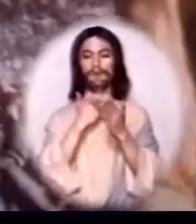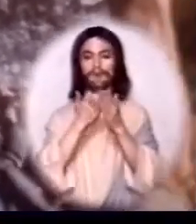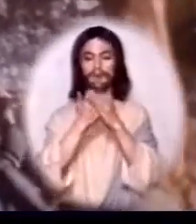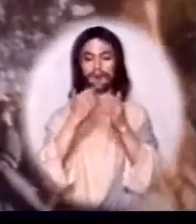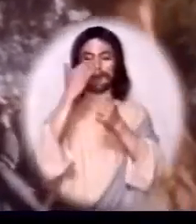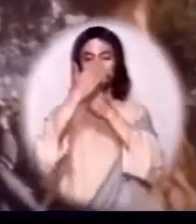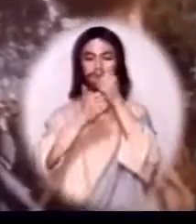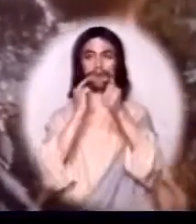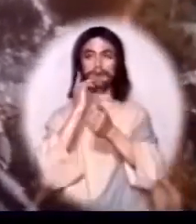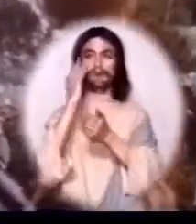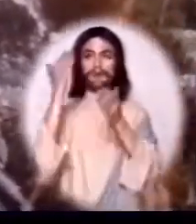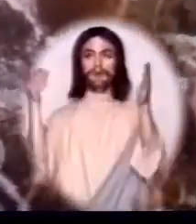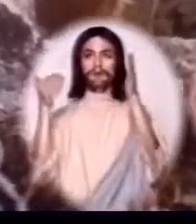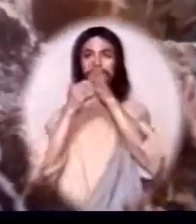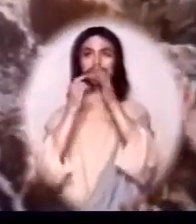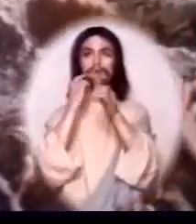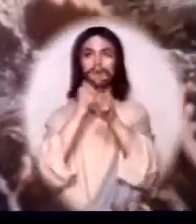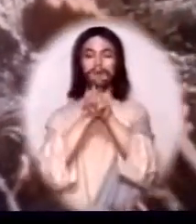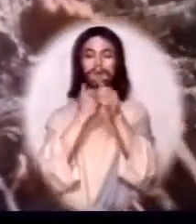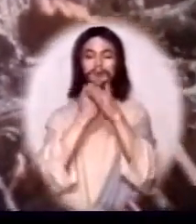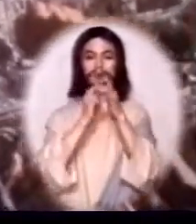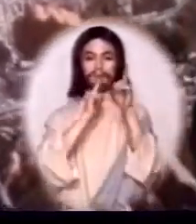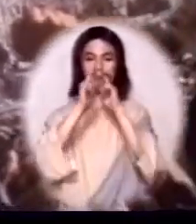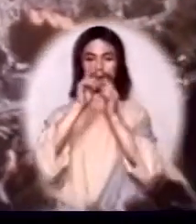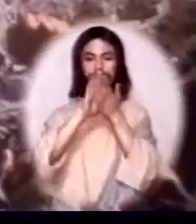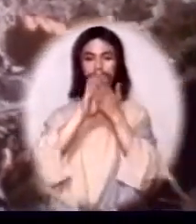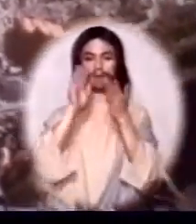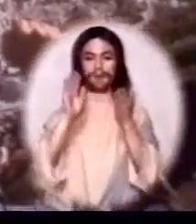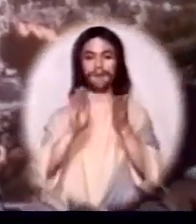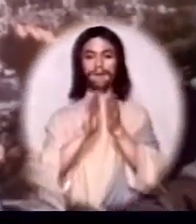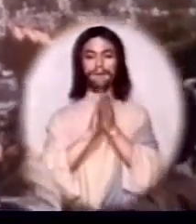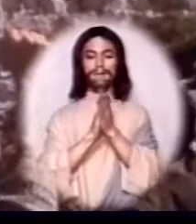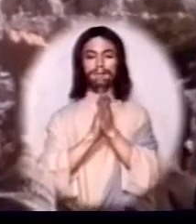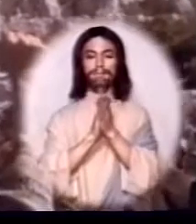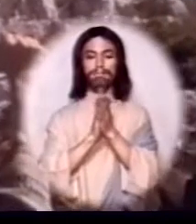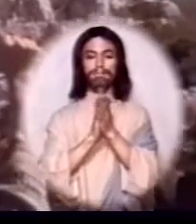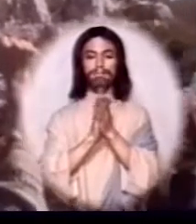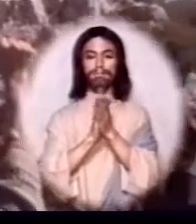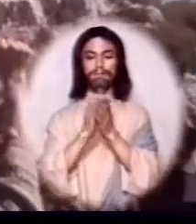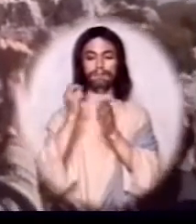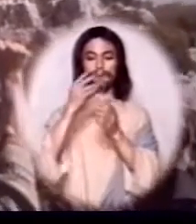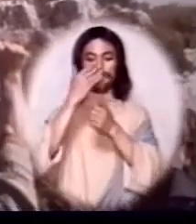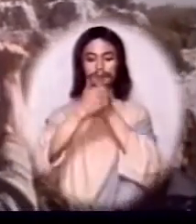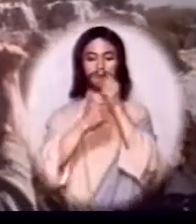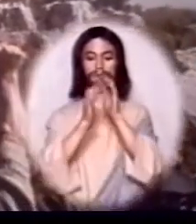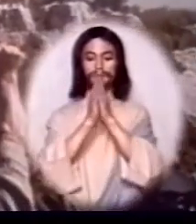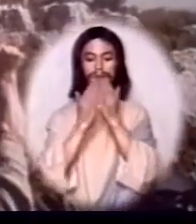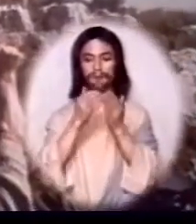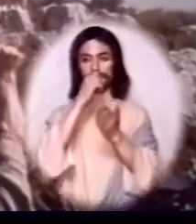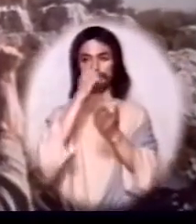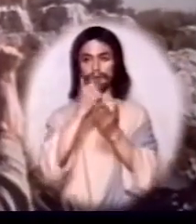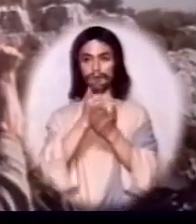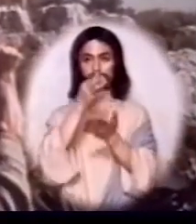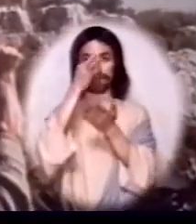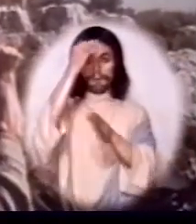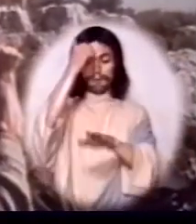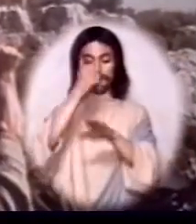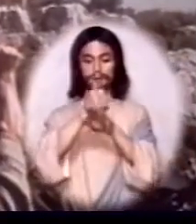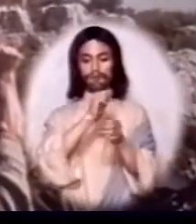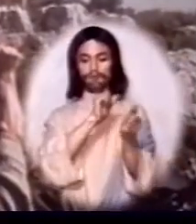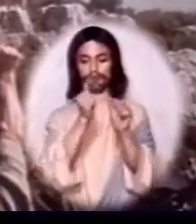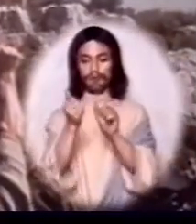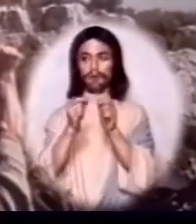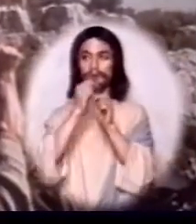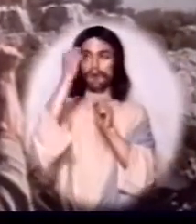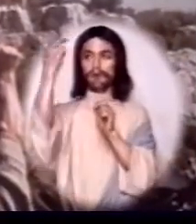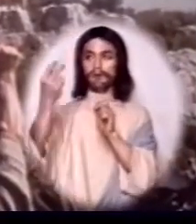죄를 범하였으므로 하나님의 영광에 이르지 못하더니 라고 기록하고 있습니다. 또 성경은 죄의 삭은